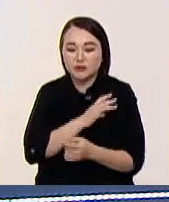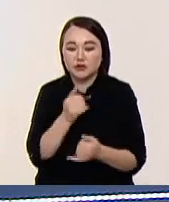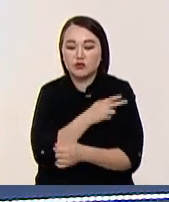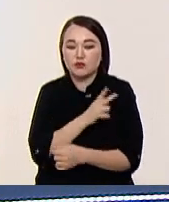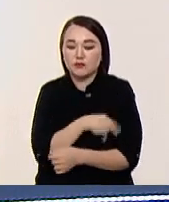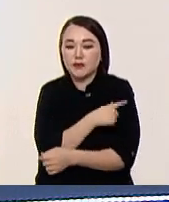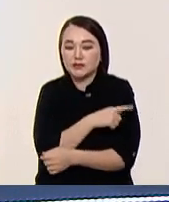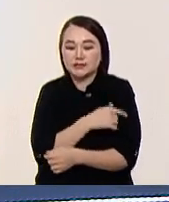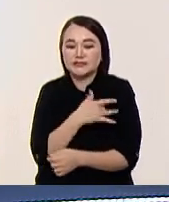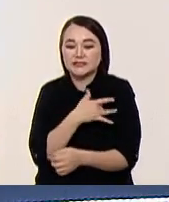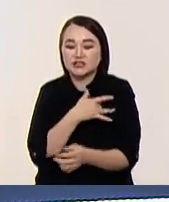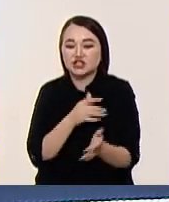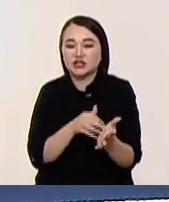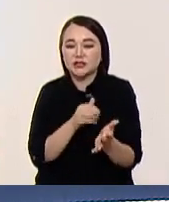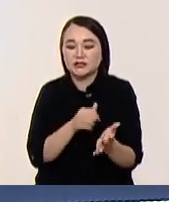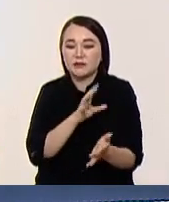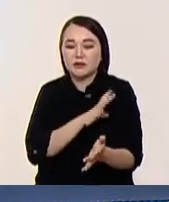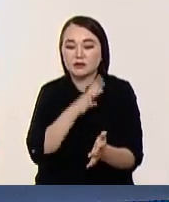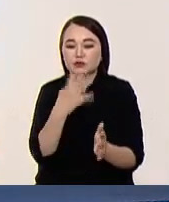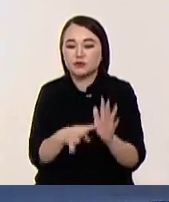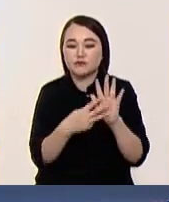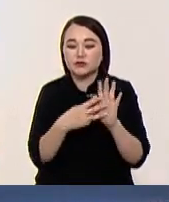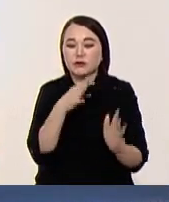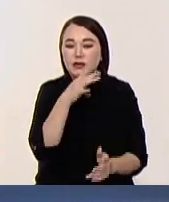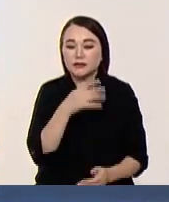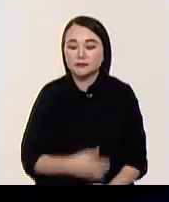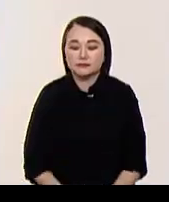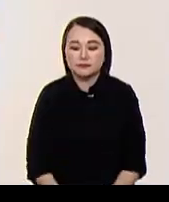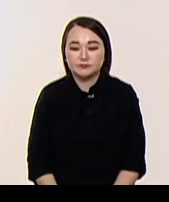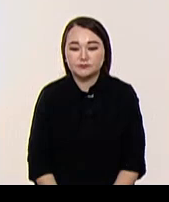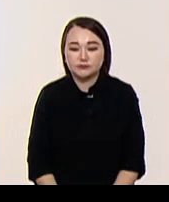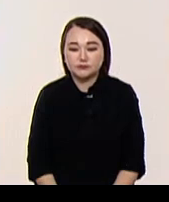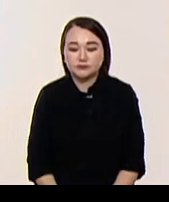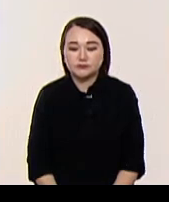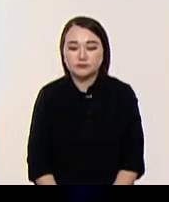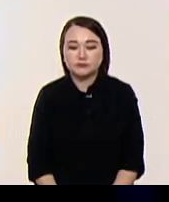от сердечной недостаточности. Ему было 48 лет.